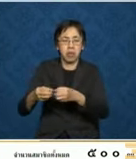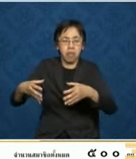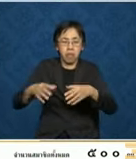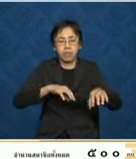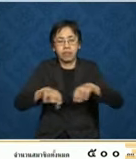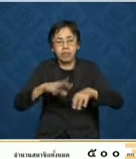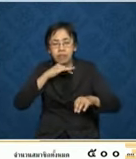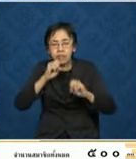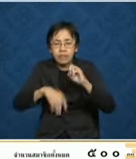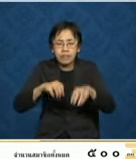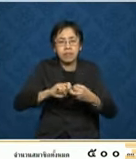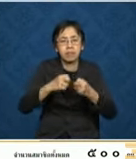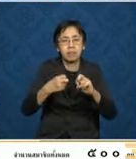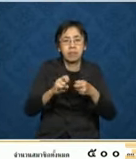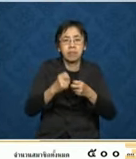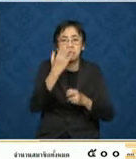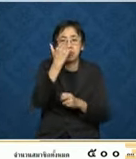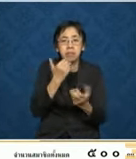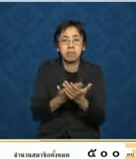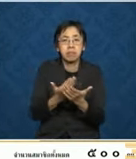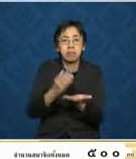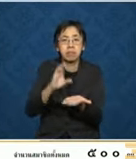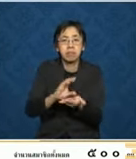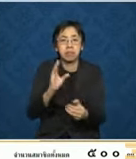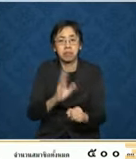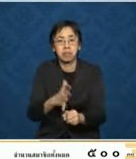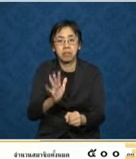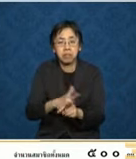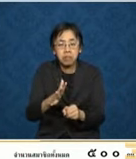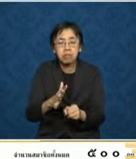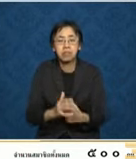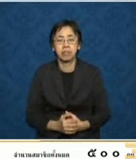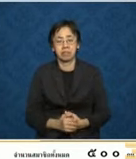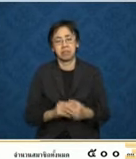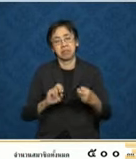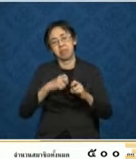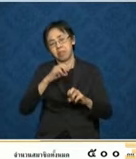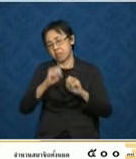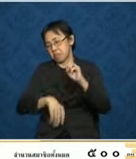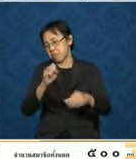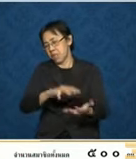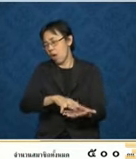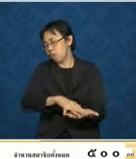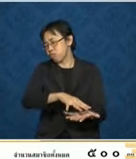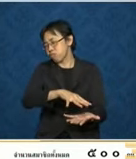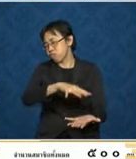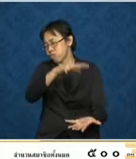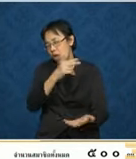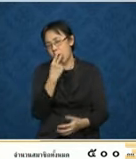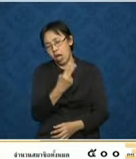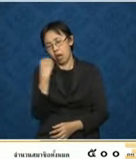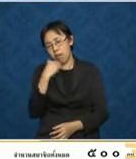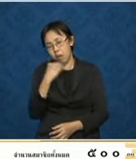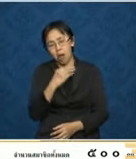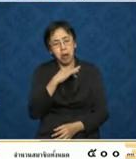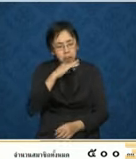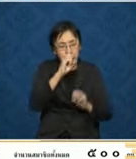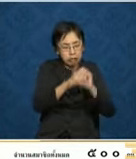ดการขยะมีปัญหาเพราะงบประมาณไม่เพียงพอจนกลายเป็นขยะร้นเมืองดังที่เราเห็นอยู่กันทุกวัน